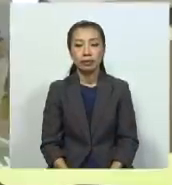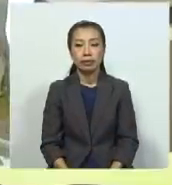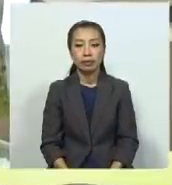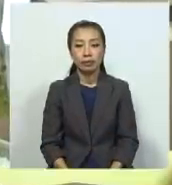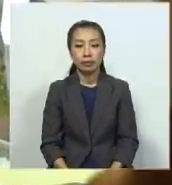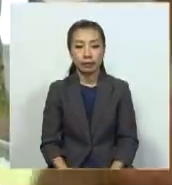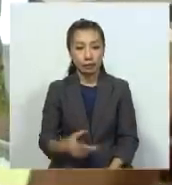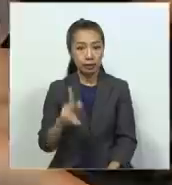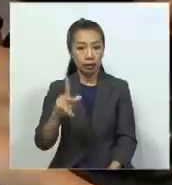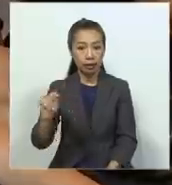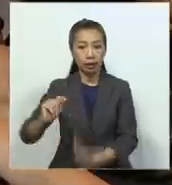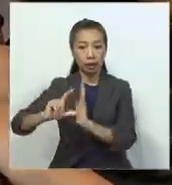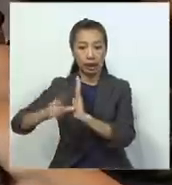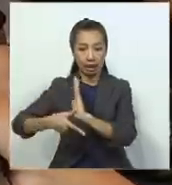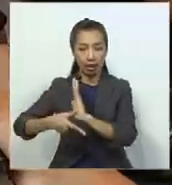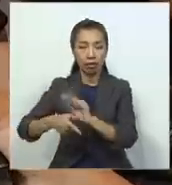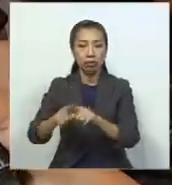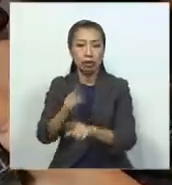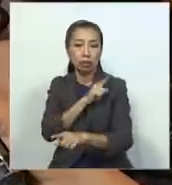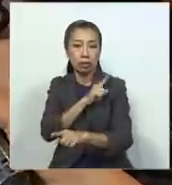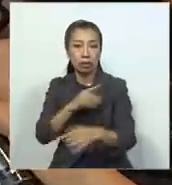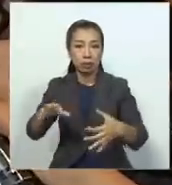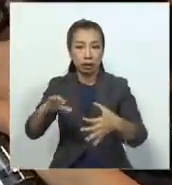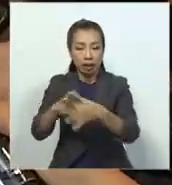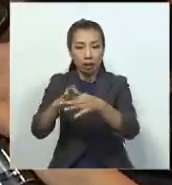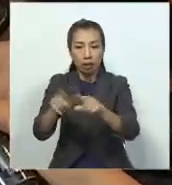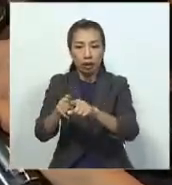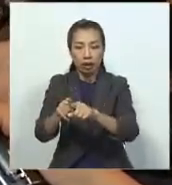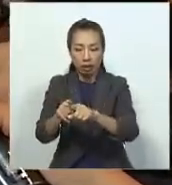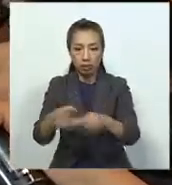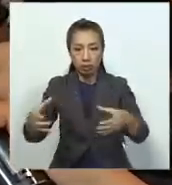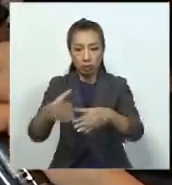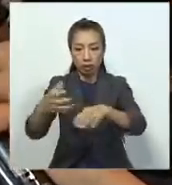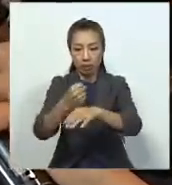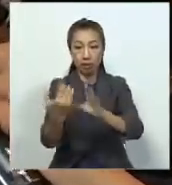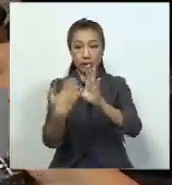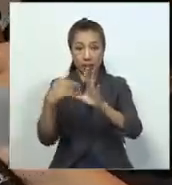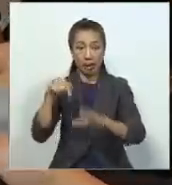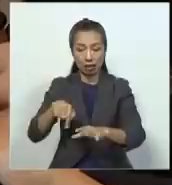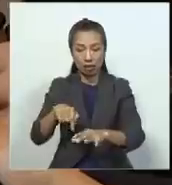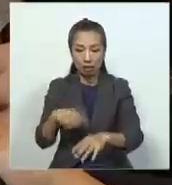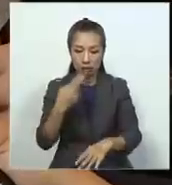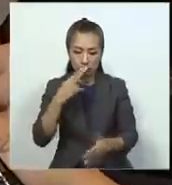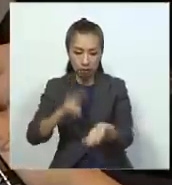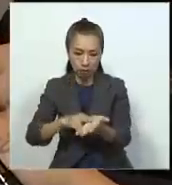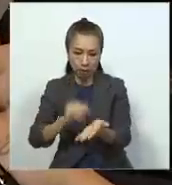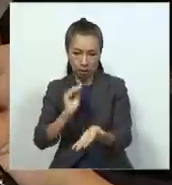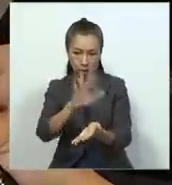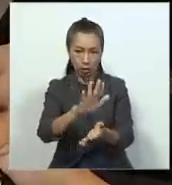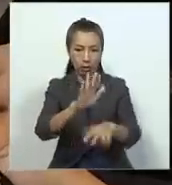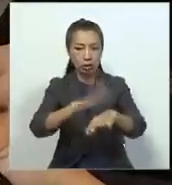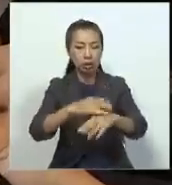นอกจากนี้เลขาธิการกกตในฐานะนายทะเบียนพรรคการเมืองมีหนังสือแจ้งเรื่องการตรวจสอบกรณีนาย